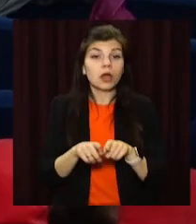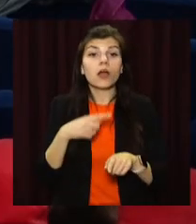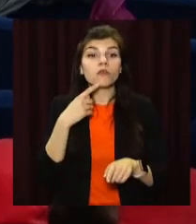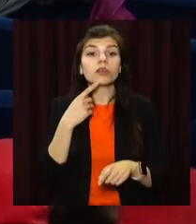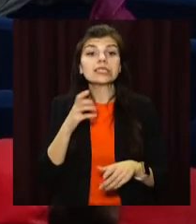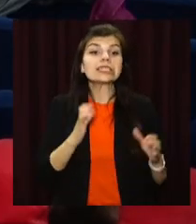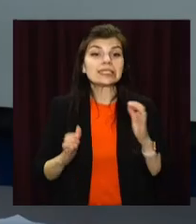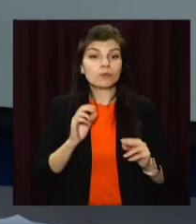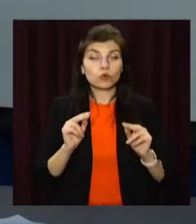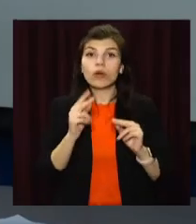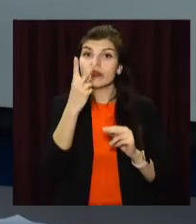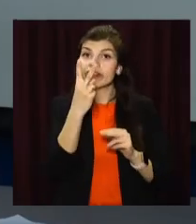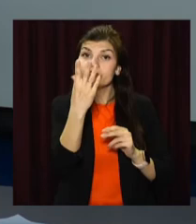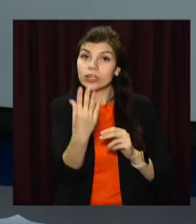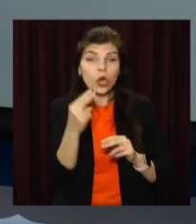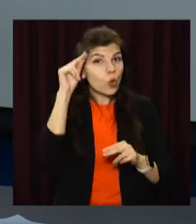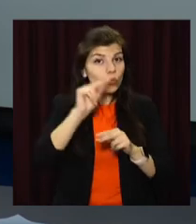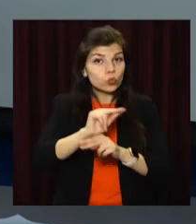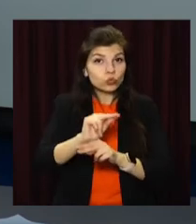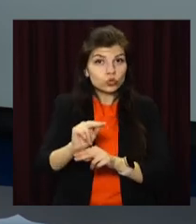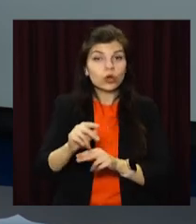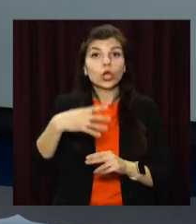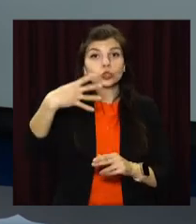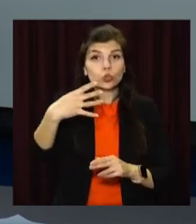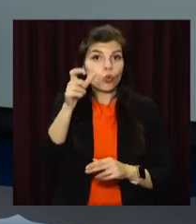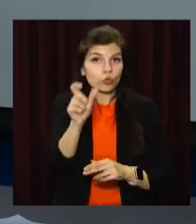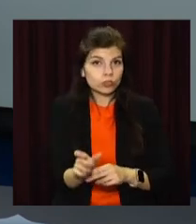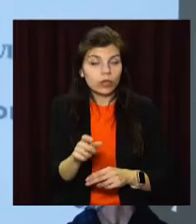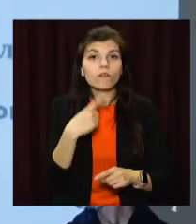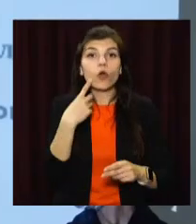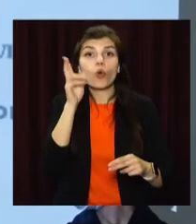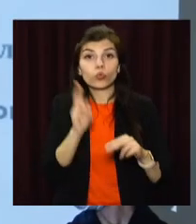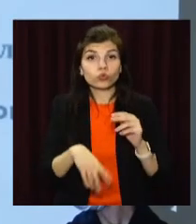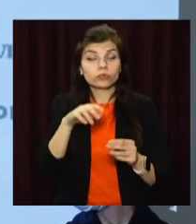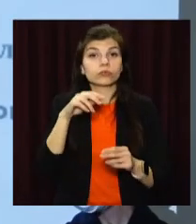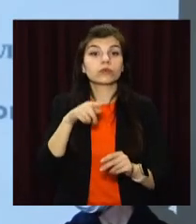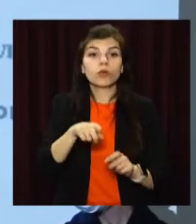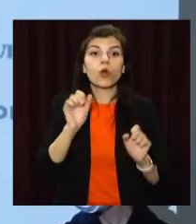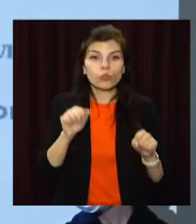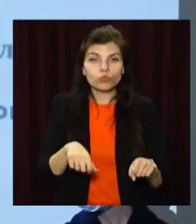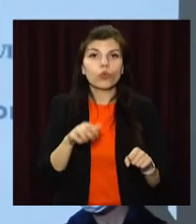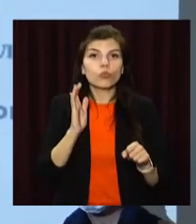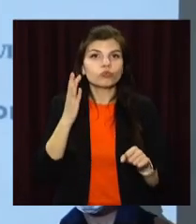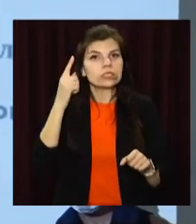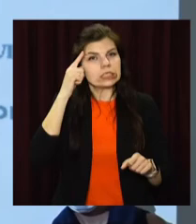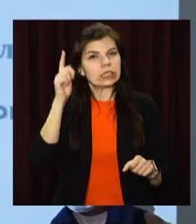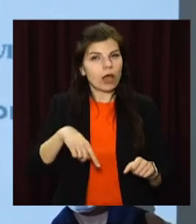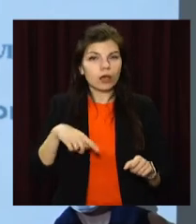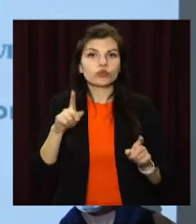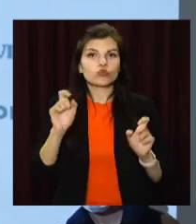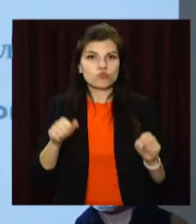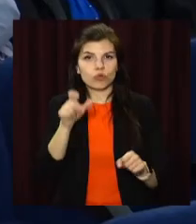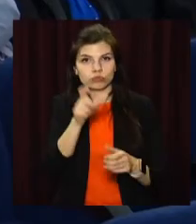мобільних бригад дводенний. Загалом навчання пройдуть 40 людей. По завершенню курсів лікарі матимуть необхідні знання, щоб